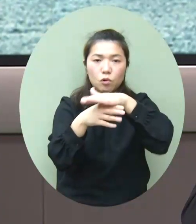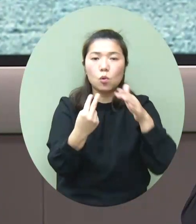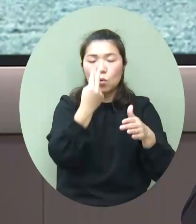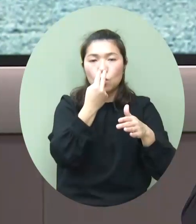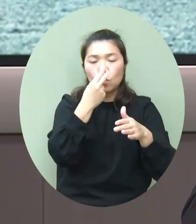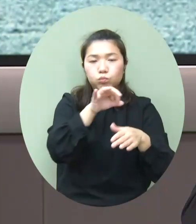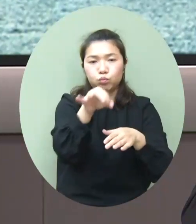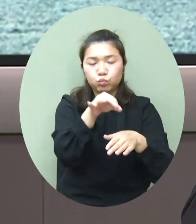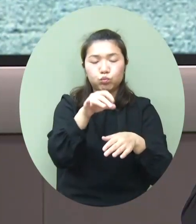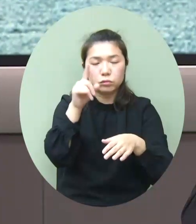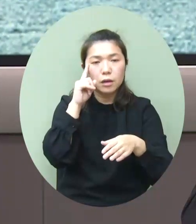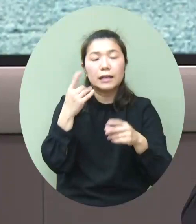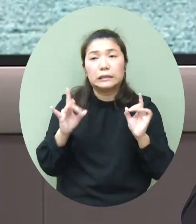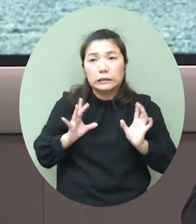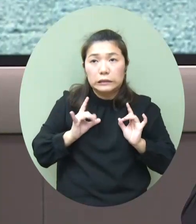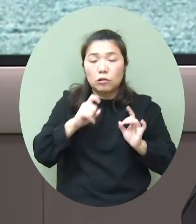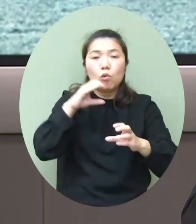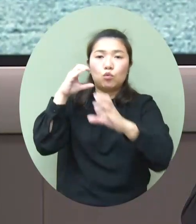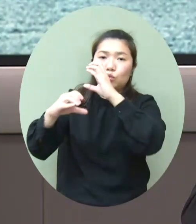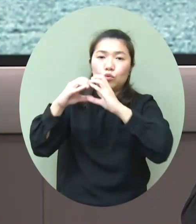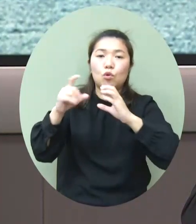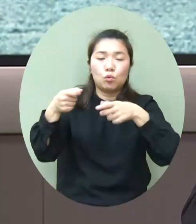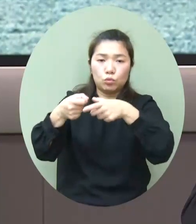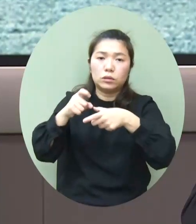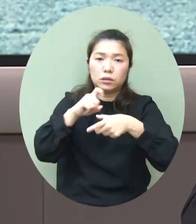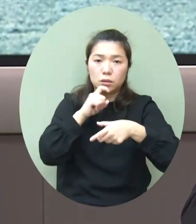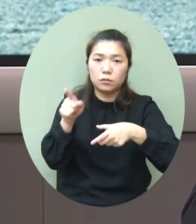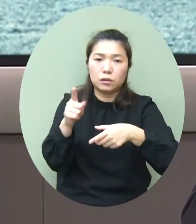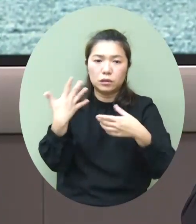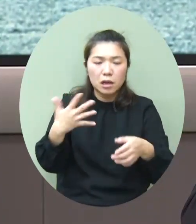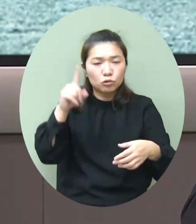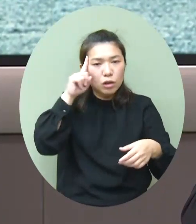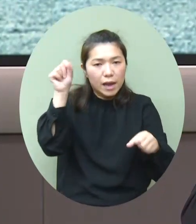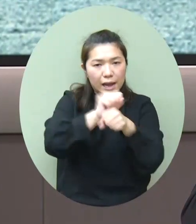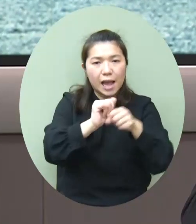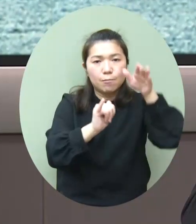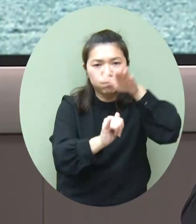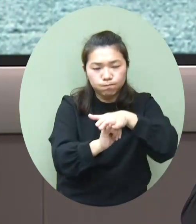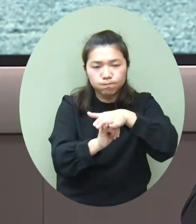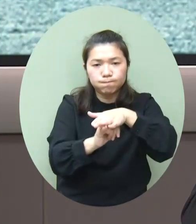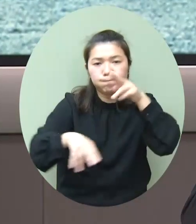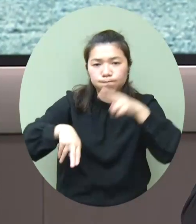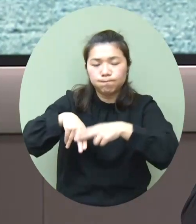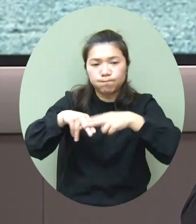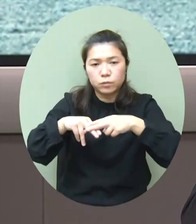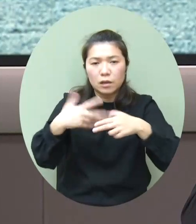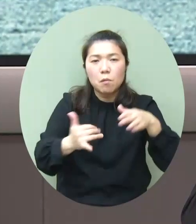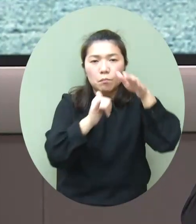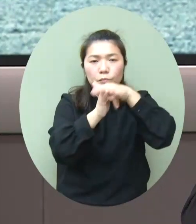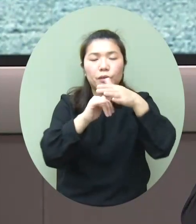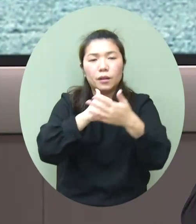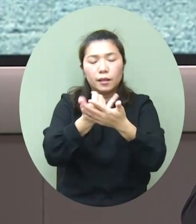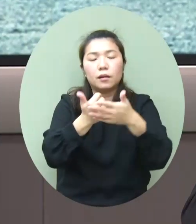我们也跟私营的机构商量，在增加处理尸体